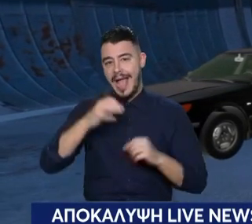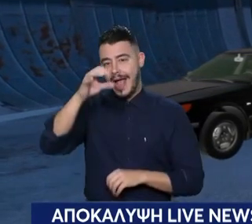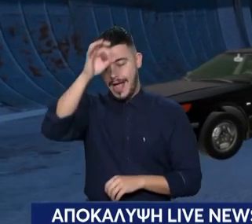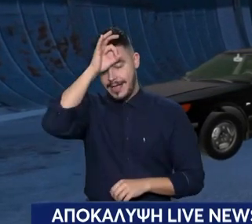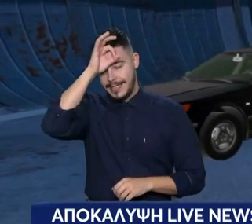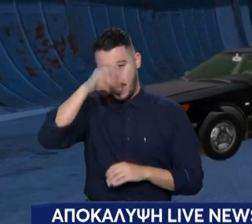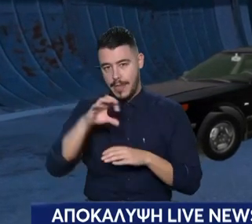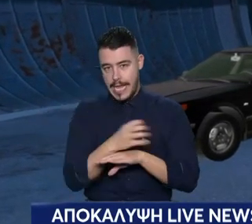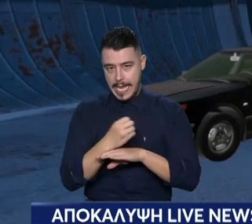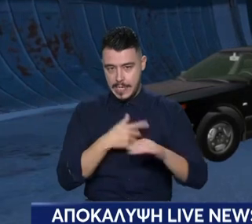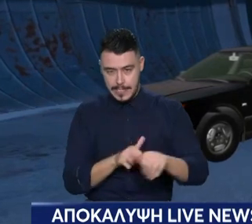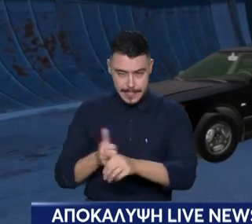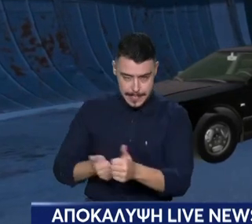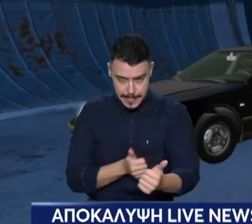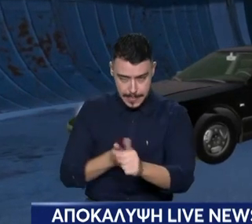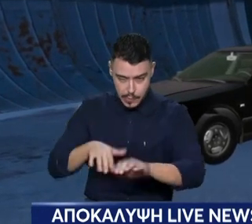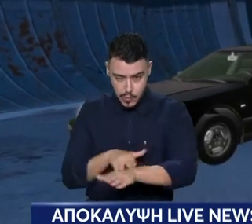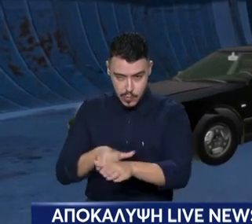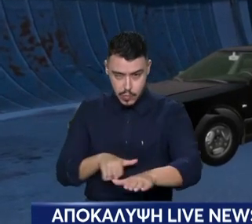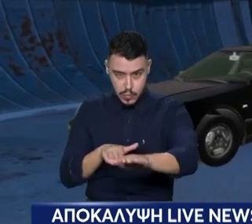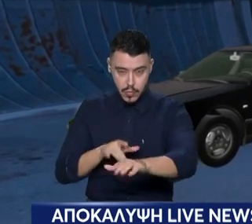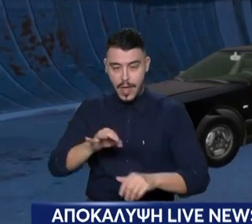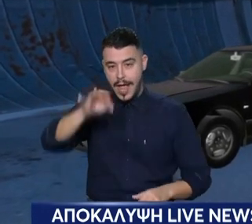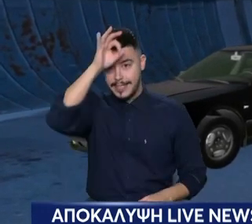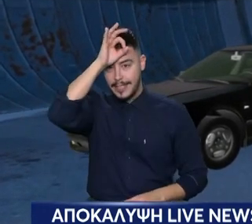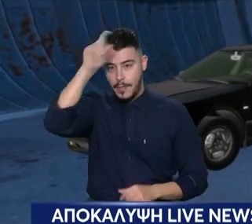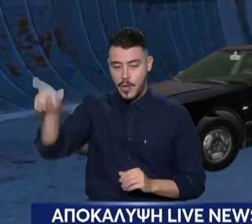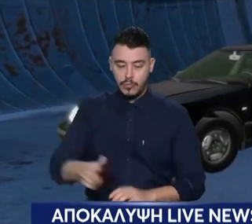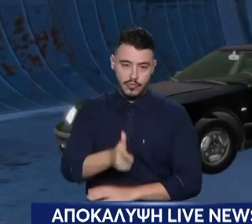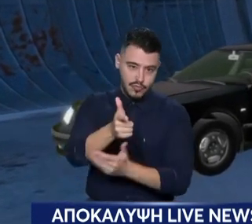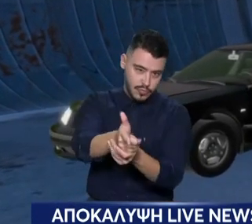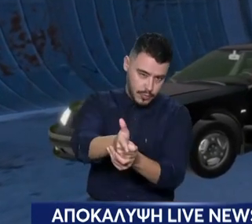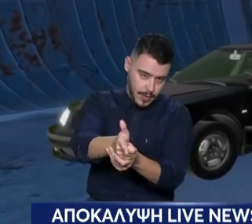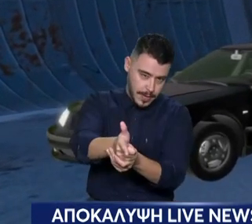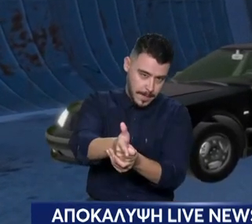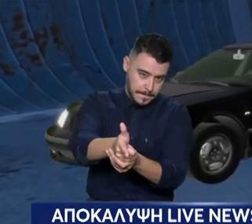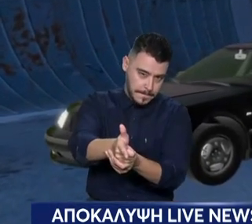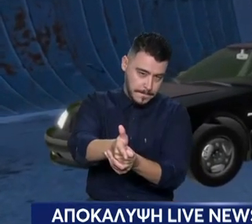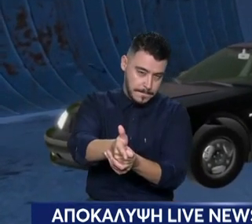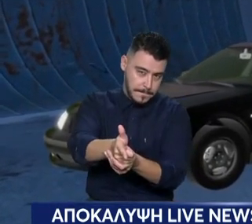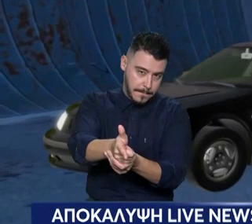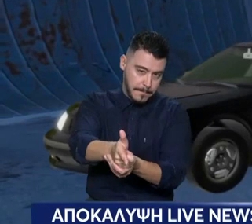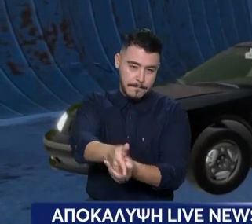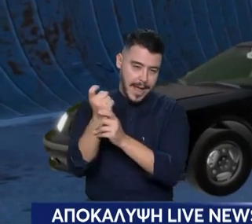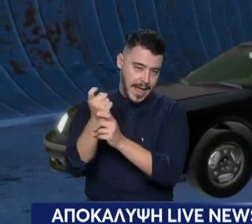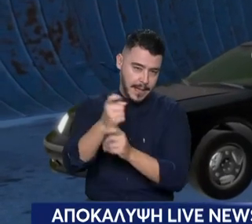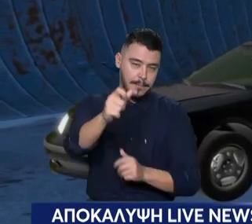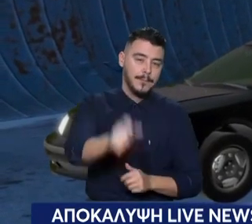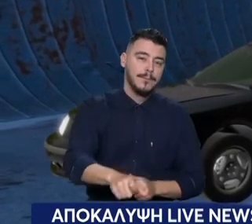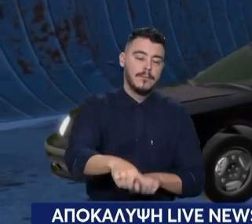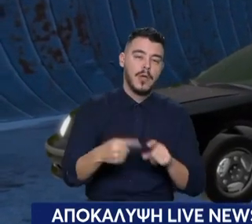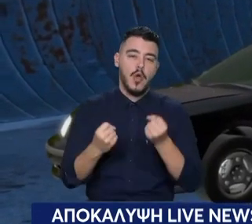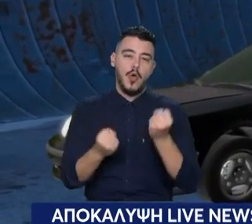όπλο προτεταμένο και πυροβόλησε και σκότωσε εκεί τον οδηγό του